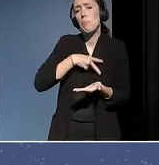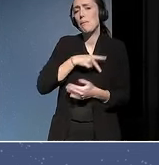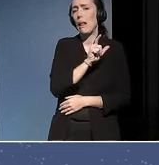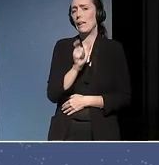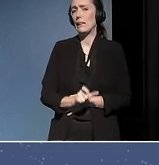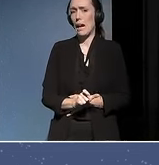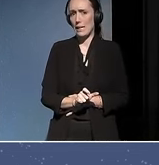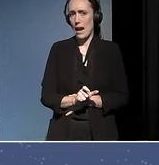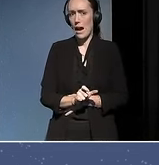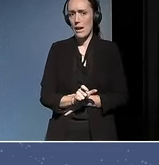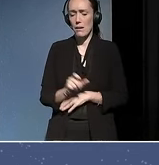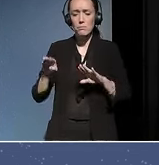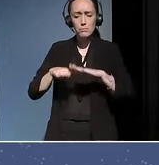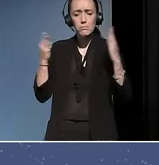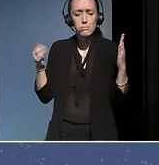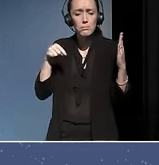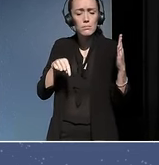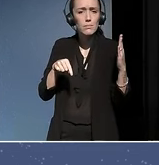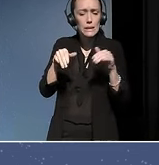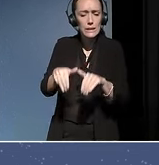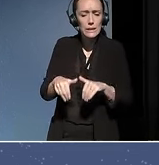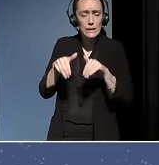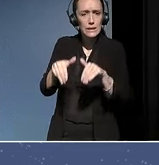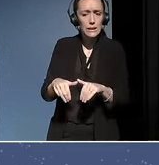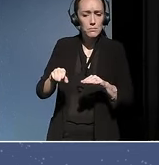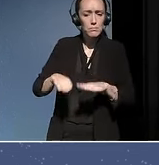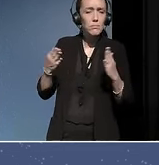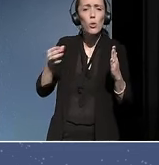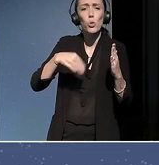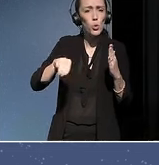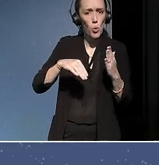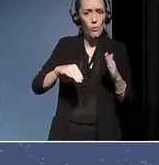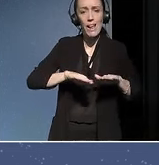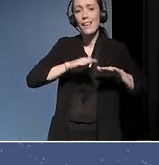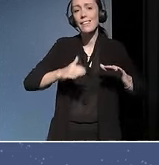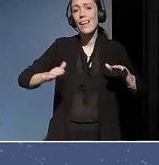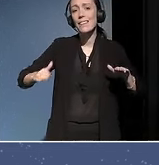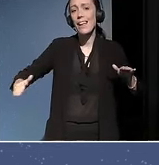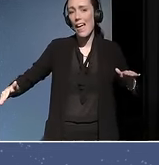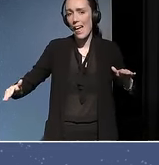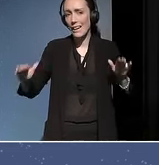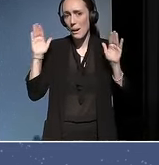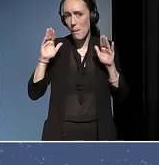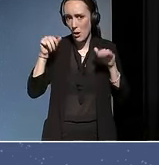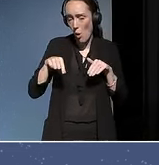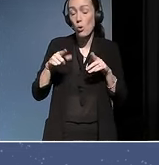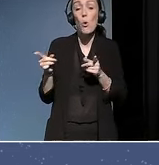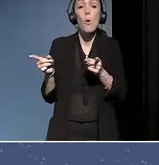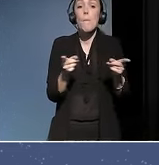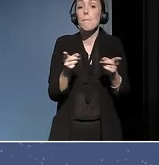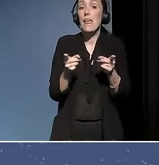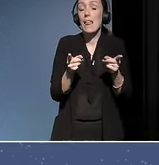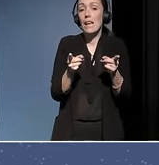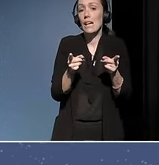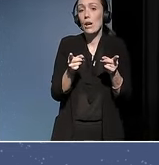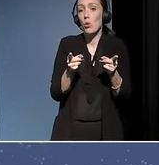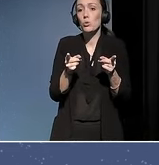era stato estratto dai deserti del Marocco prima che il governo marocchino creasse